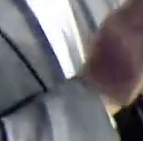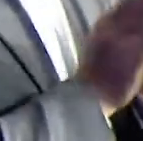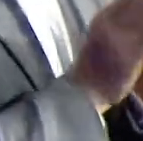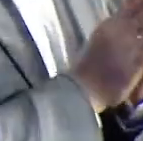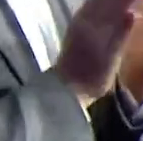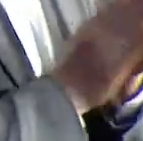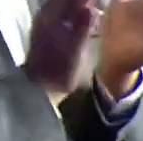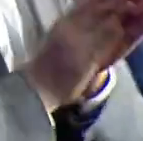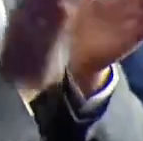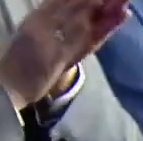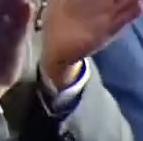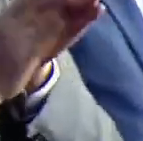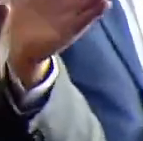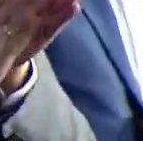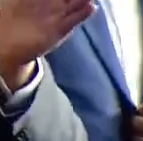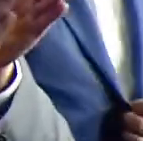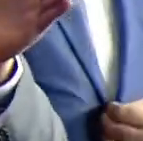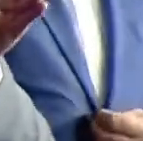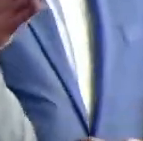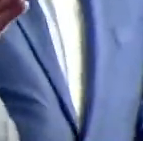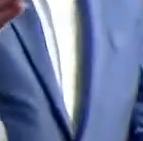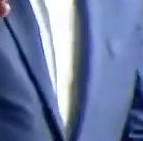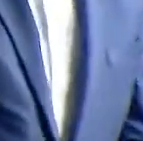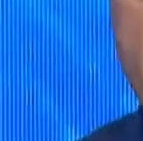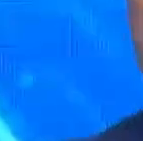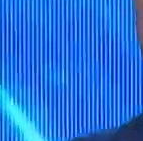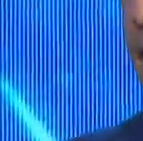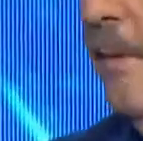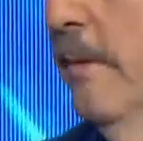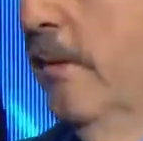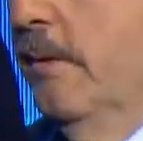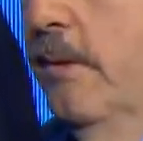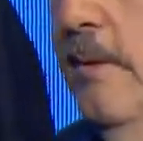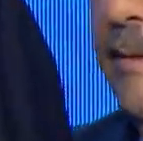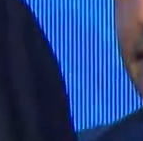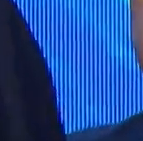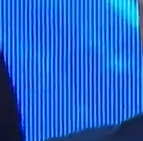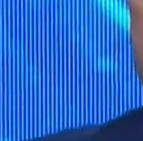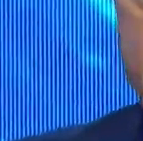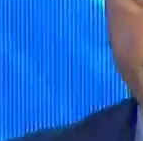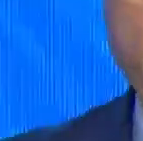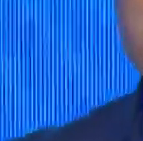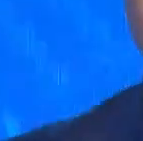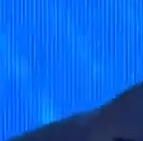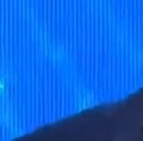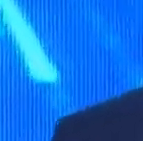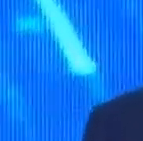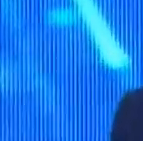Türkiye bizim.